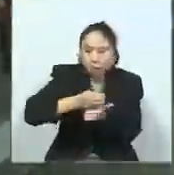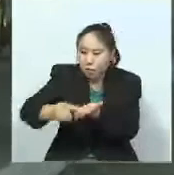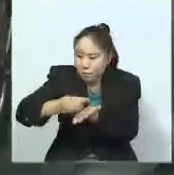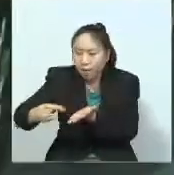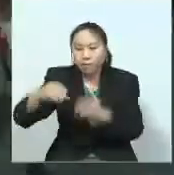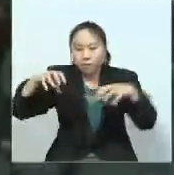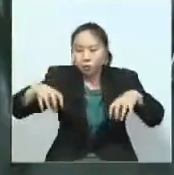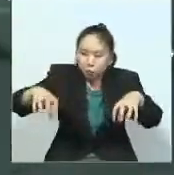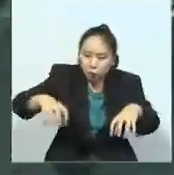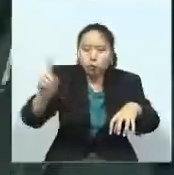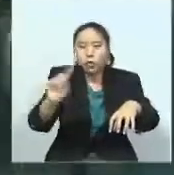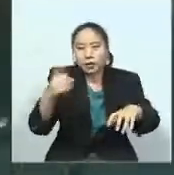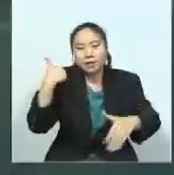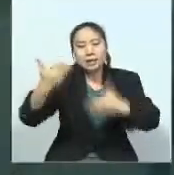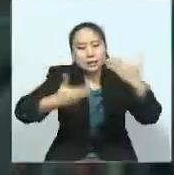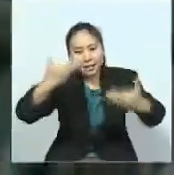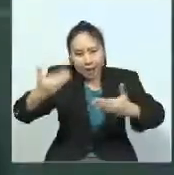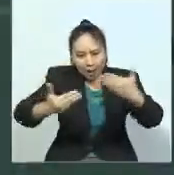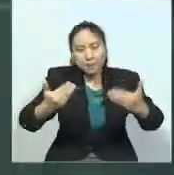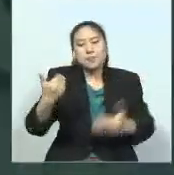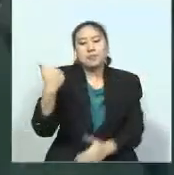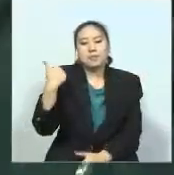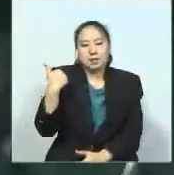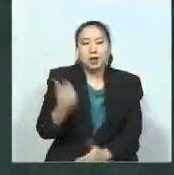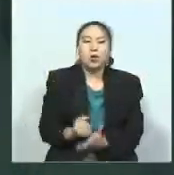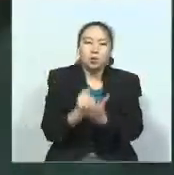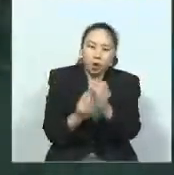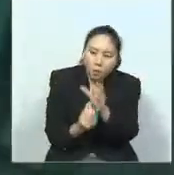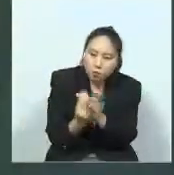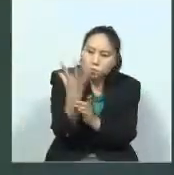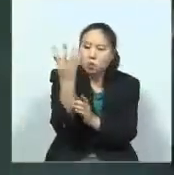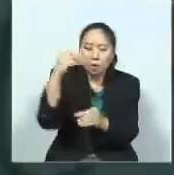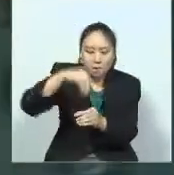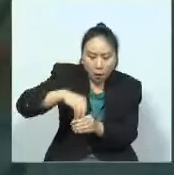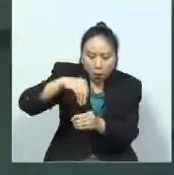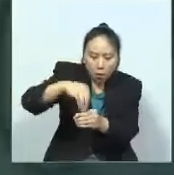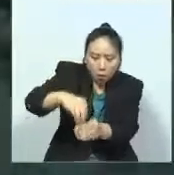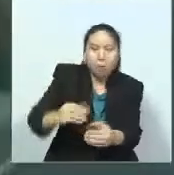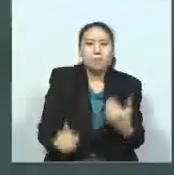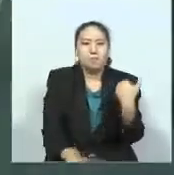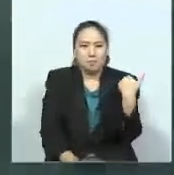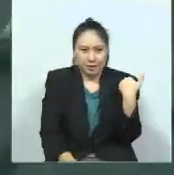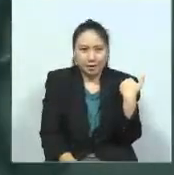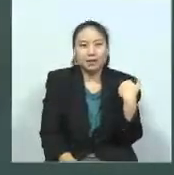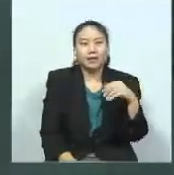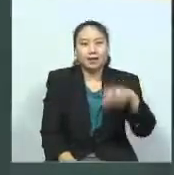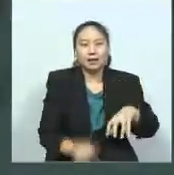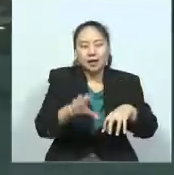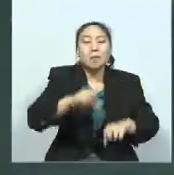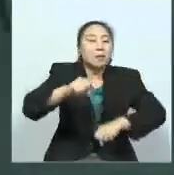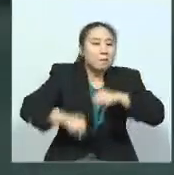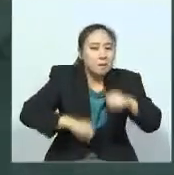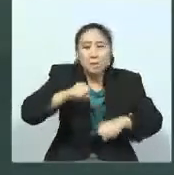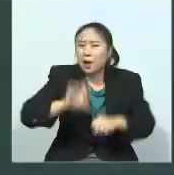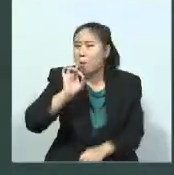ดื่มแล้วก็มีกิจกรรมอื่น ป่าด้วยมีการปลูกป่าคือแต่ละพื้นที่เนี่ยเขาไม่ได้มีการเรียกว่าปั่นอย่าง